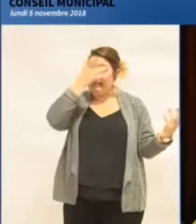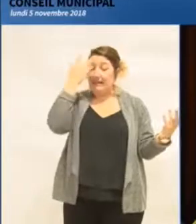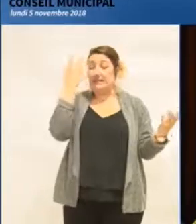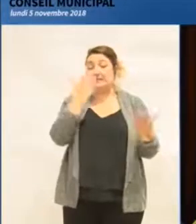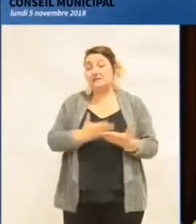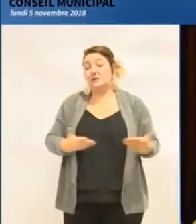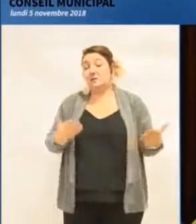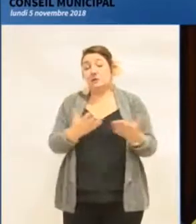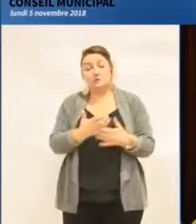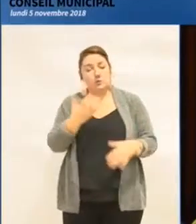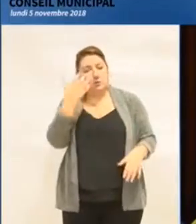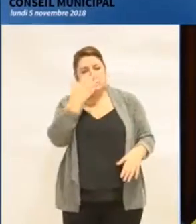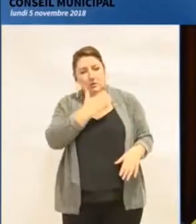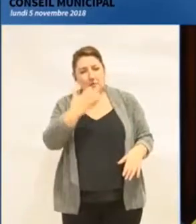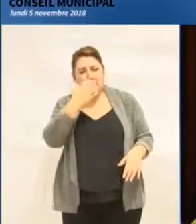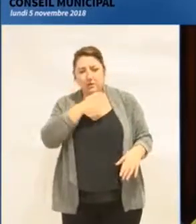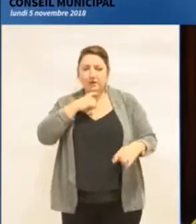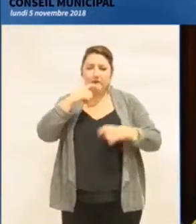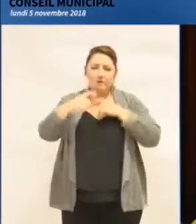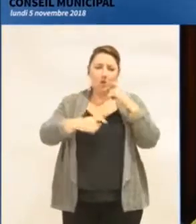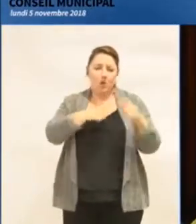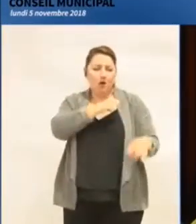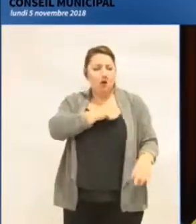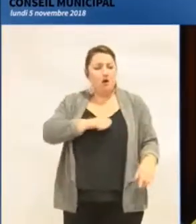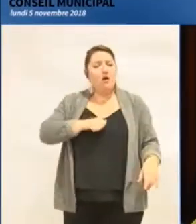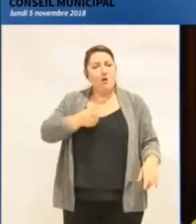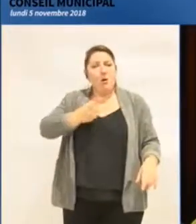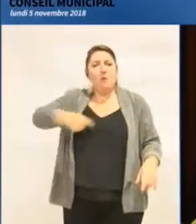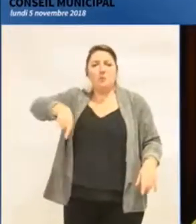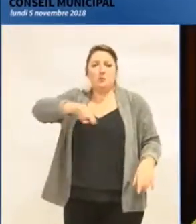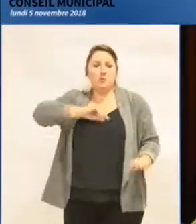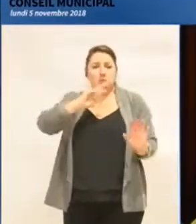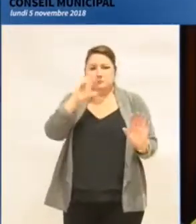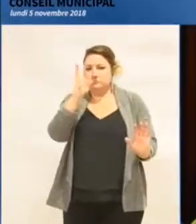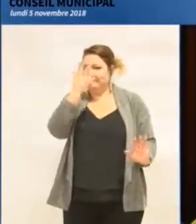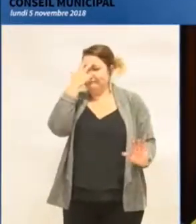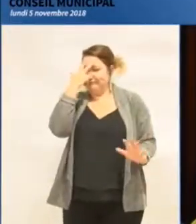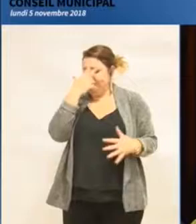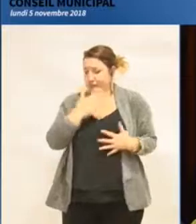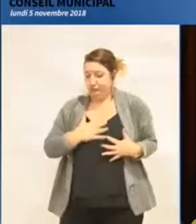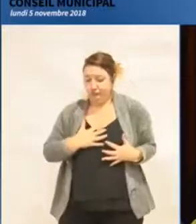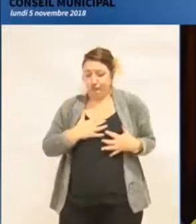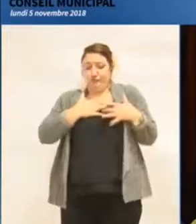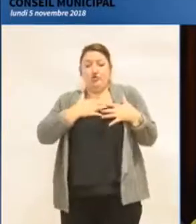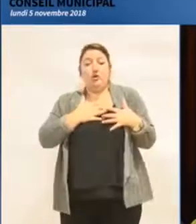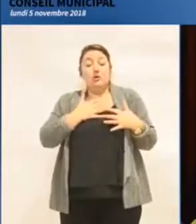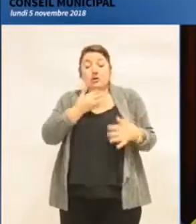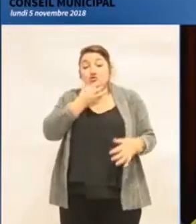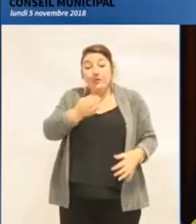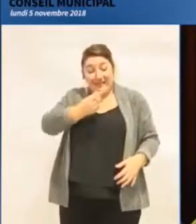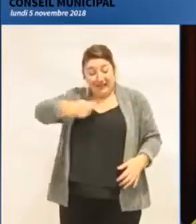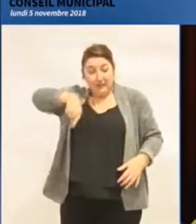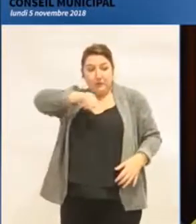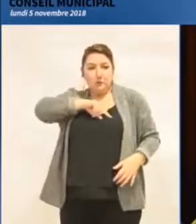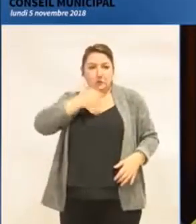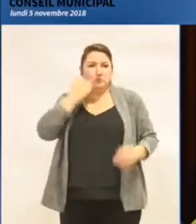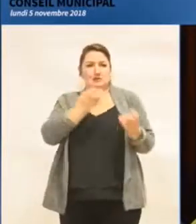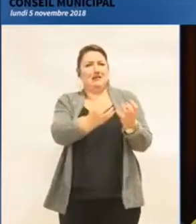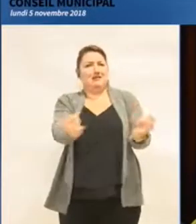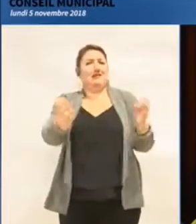a profondément marqués et choqués. Quand je dis « nous », je sais que tout le monde partage ce choc ici sur les bancs de